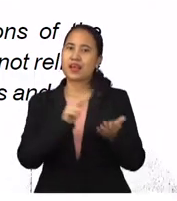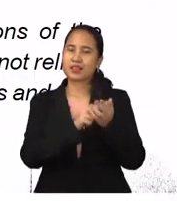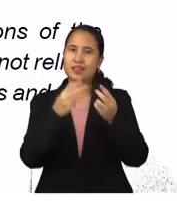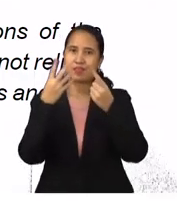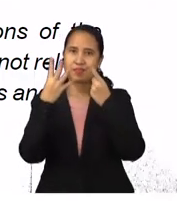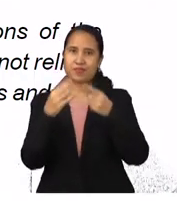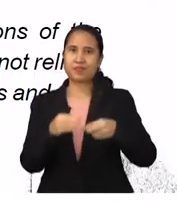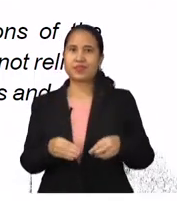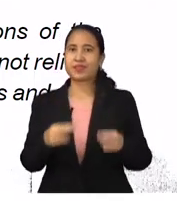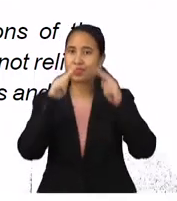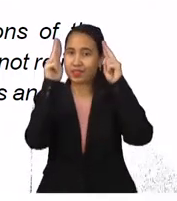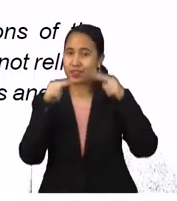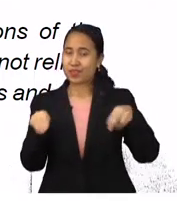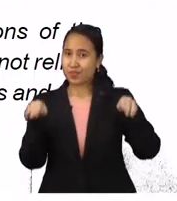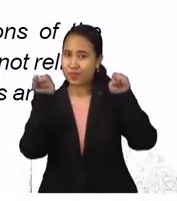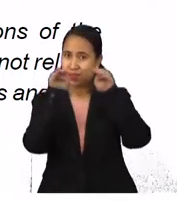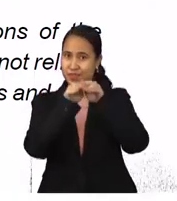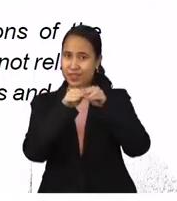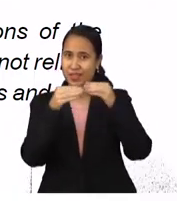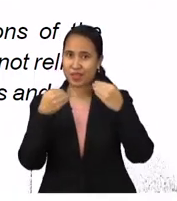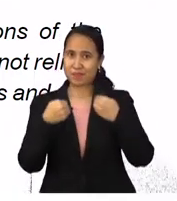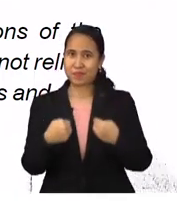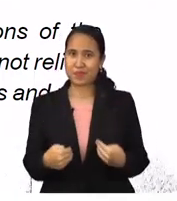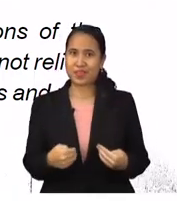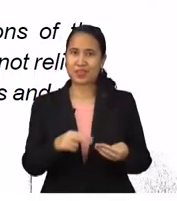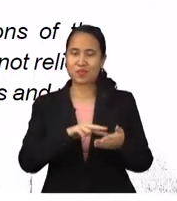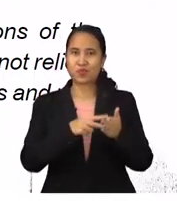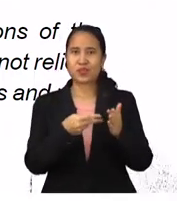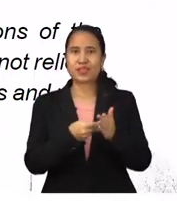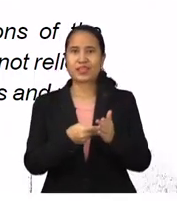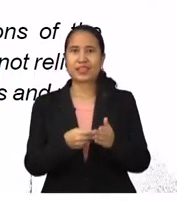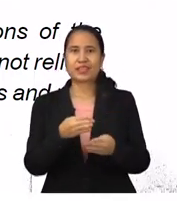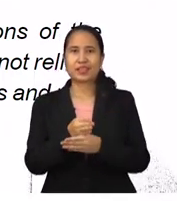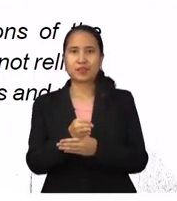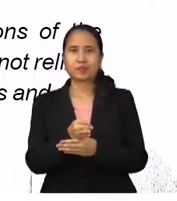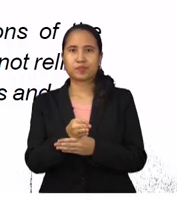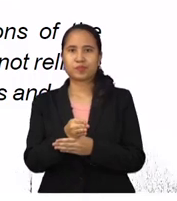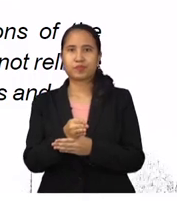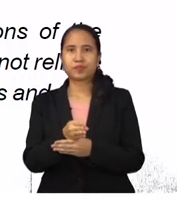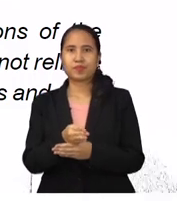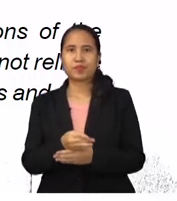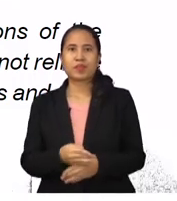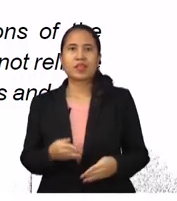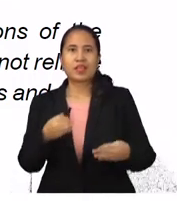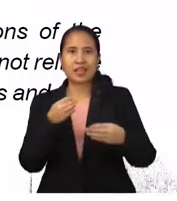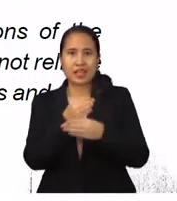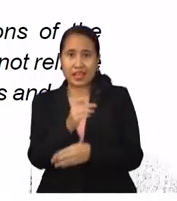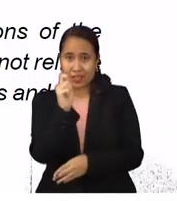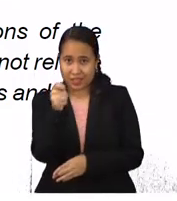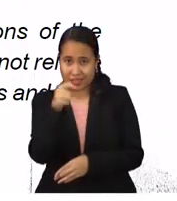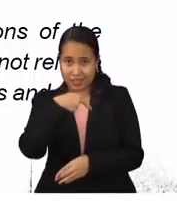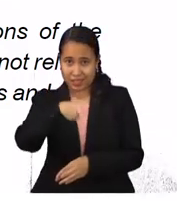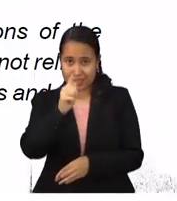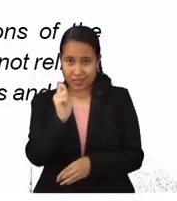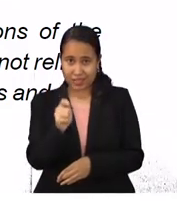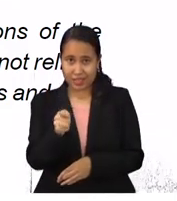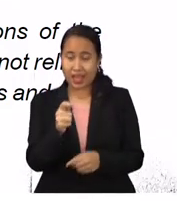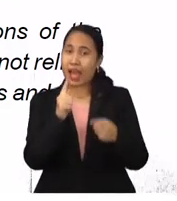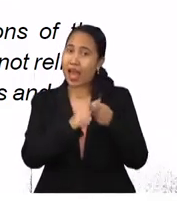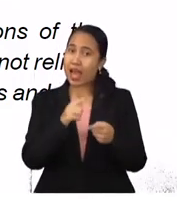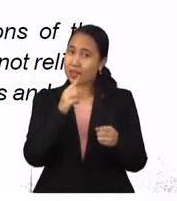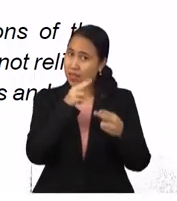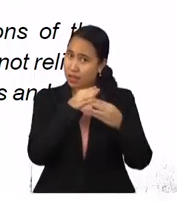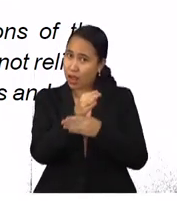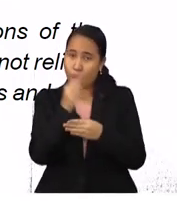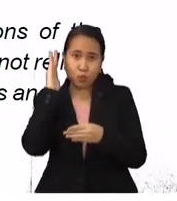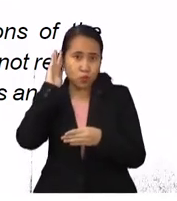internationaal verdrag in zaken burger- en politieke rechten betreffende het recht op toegang tot de rechter en het recht om gehoord te worden